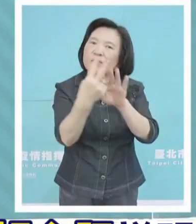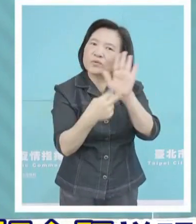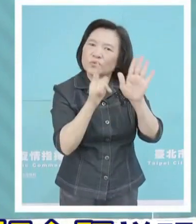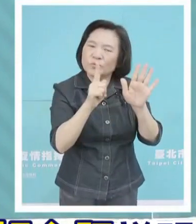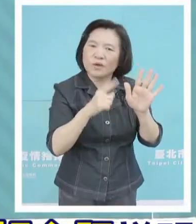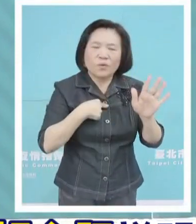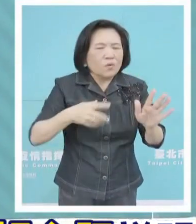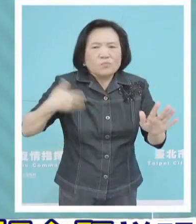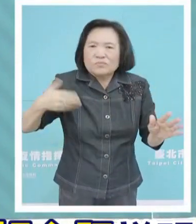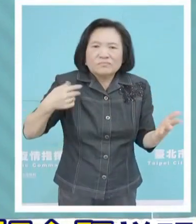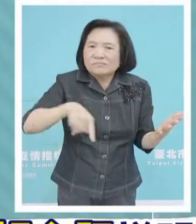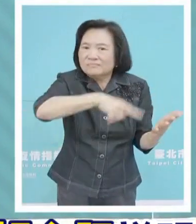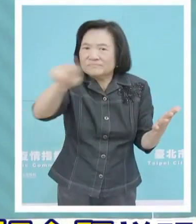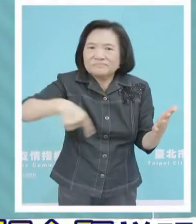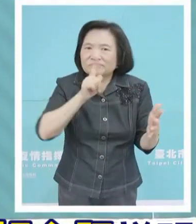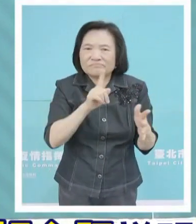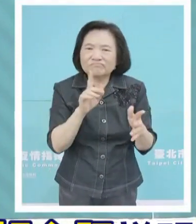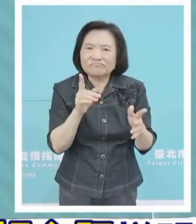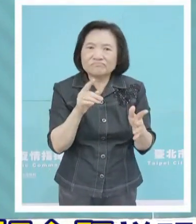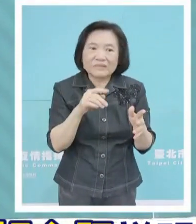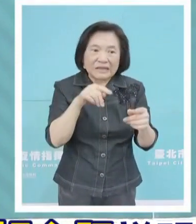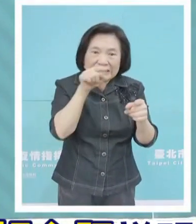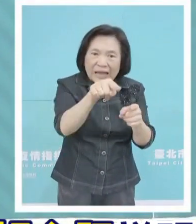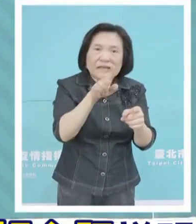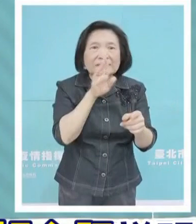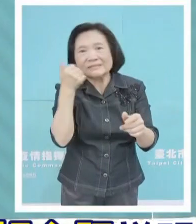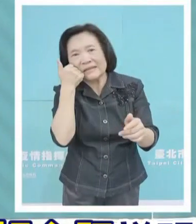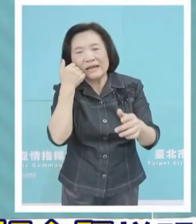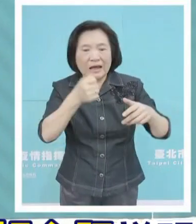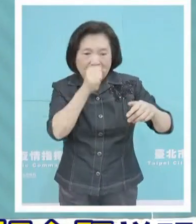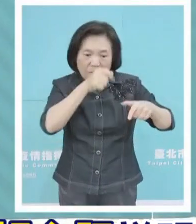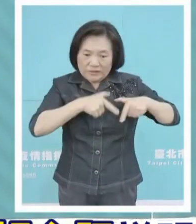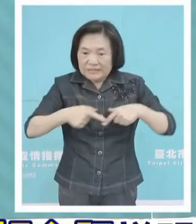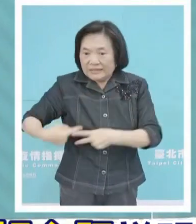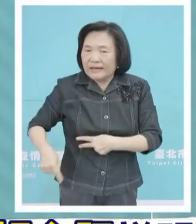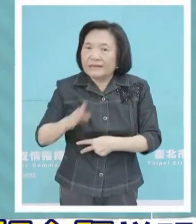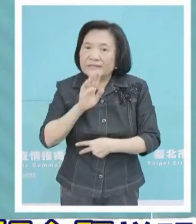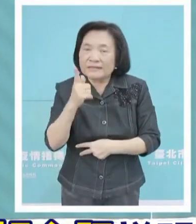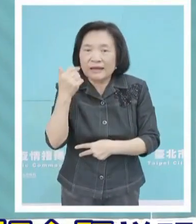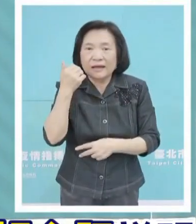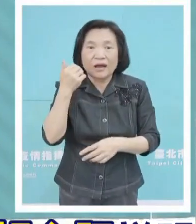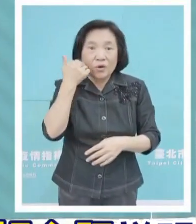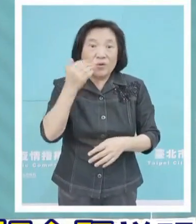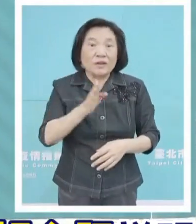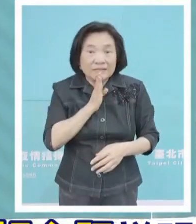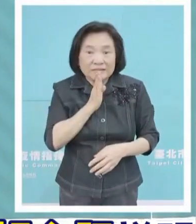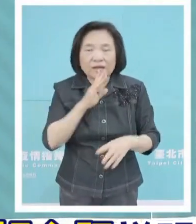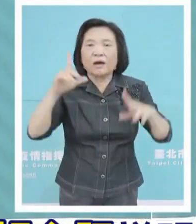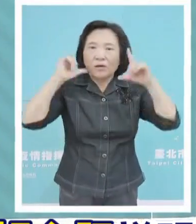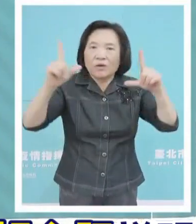他们。然后第二个，是他们的话也请他们出面说明清楚。